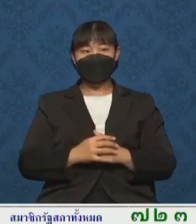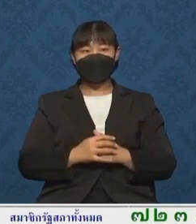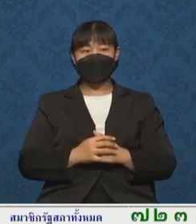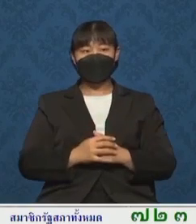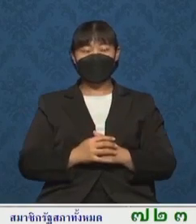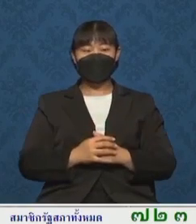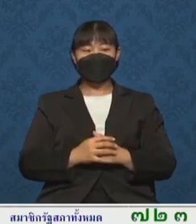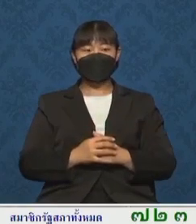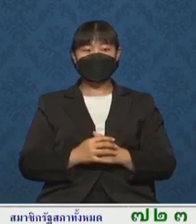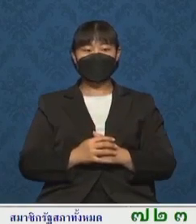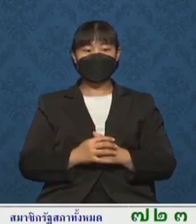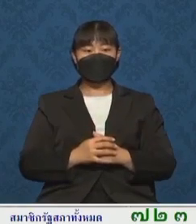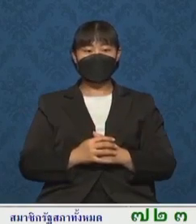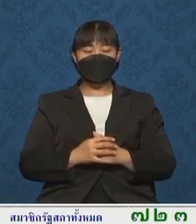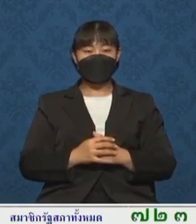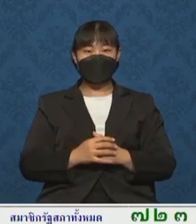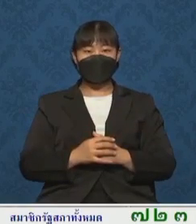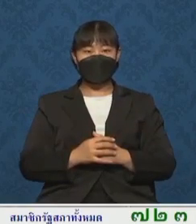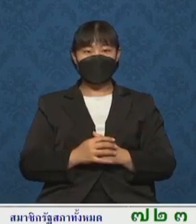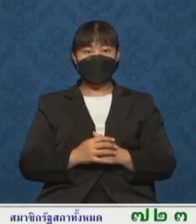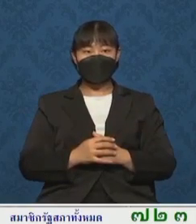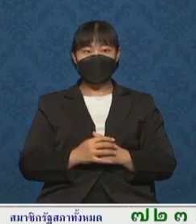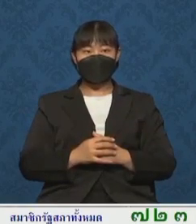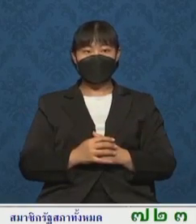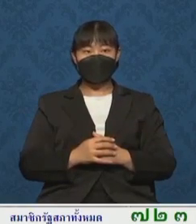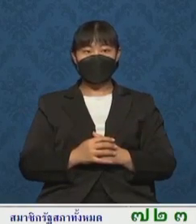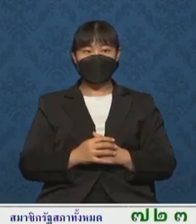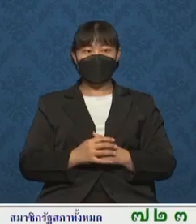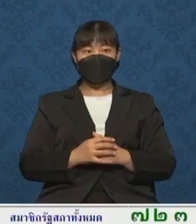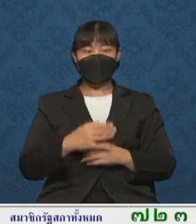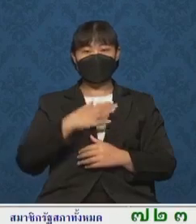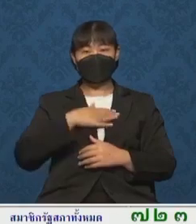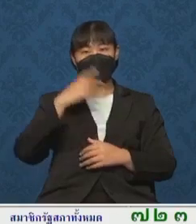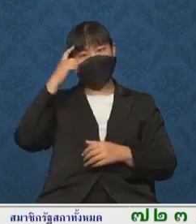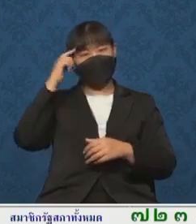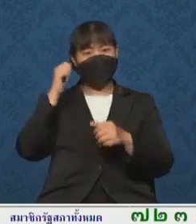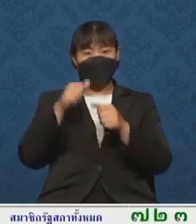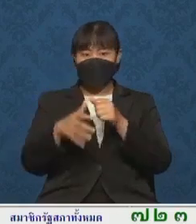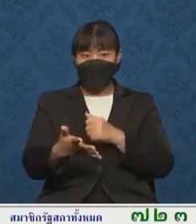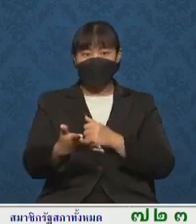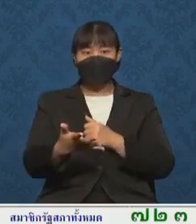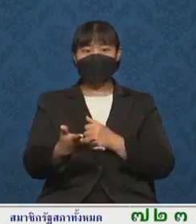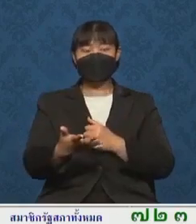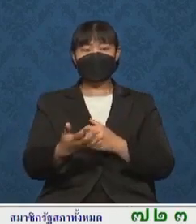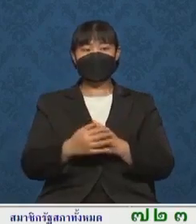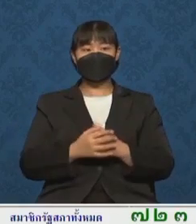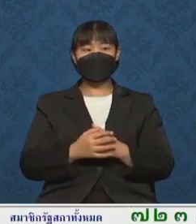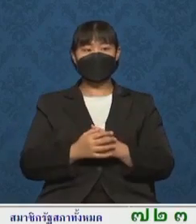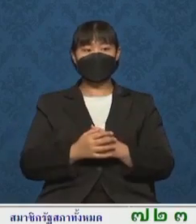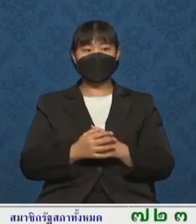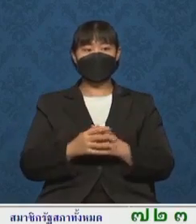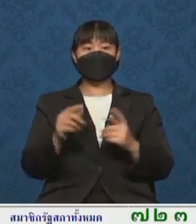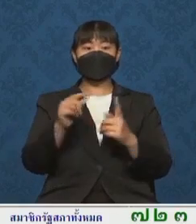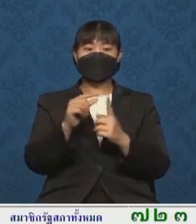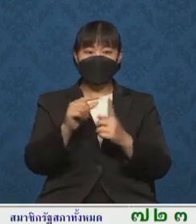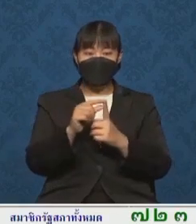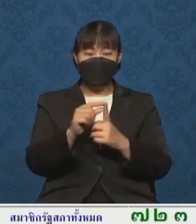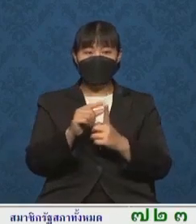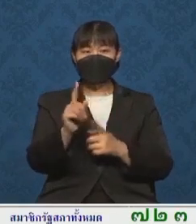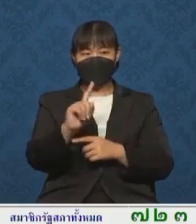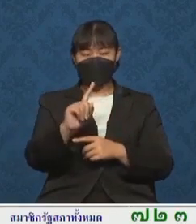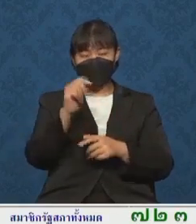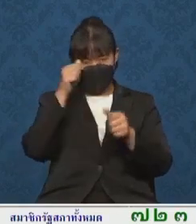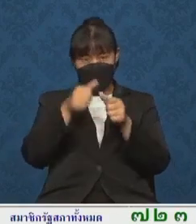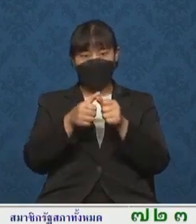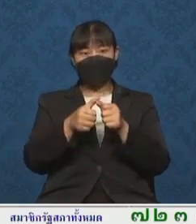อ่ะแม่จ้าขับรถกลับแต่ผมก็จำไม่ได้แล้วครับผมมาทวงเบอร์โทรศัพท์ได้ครับถ้า